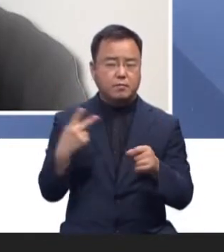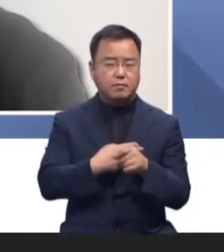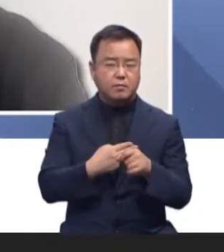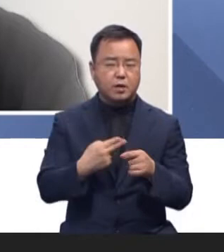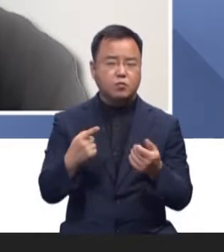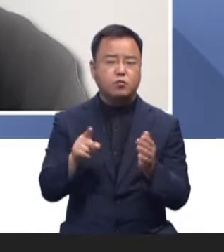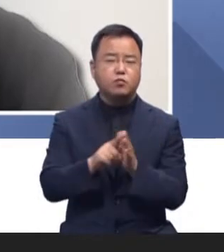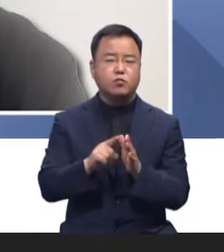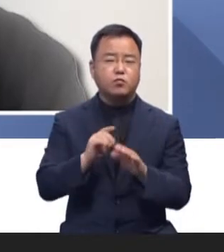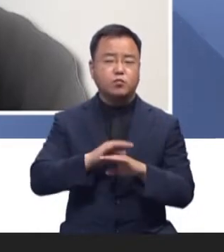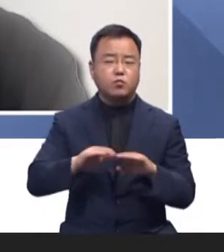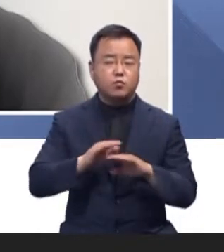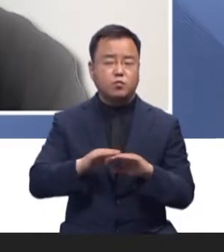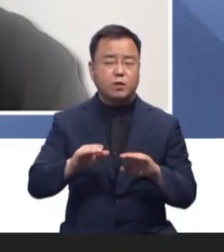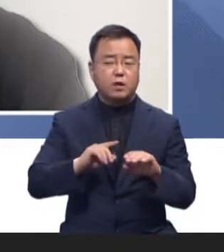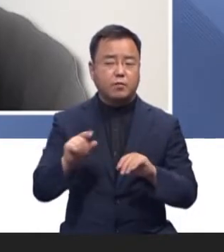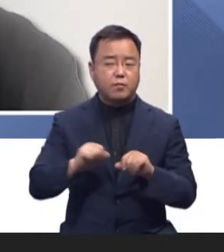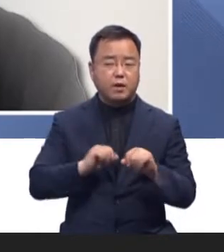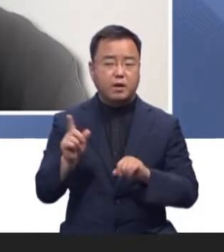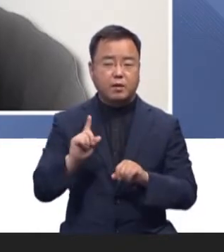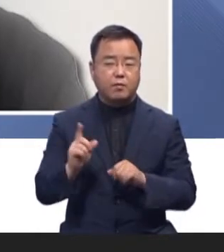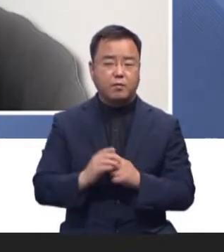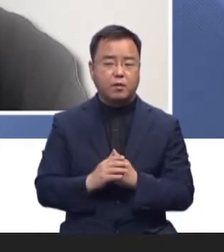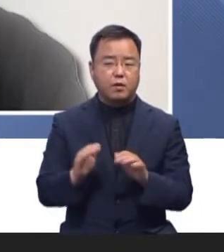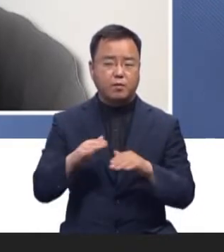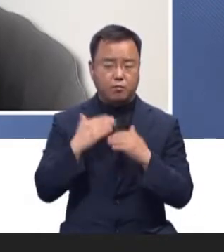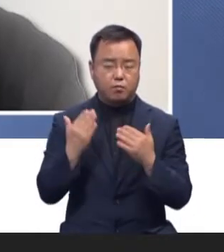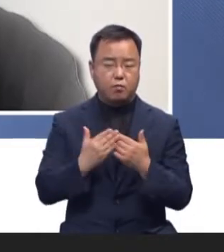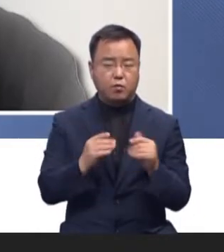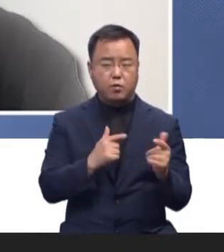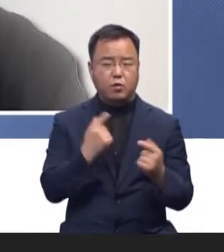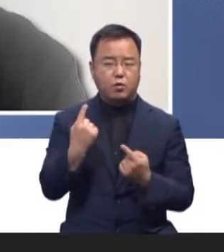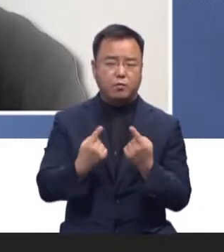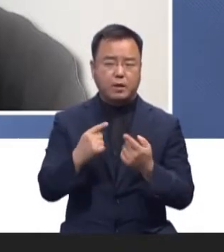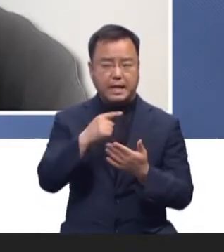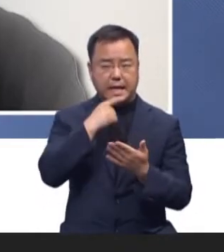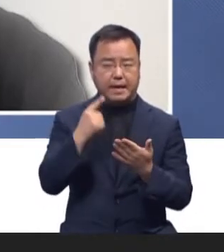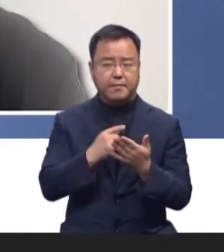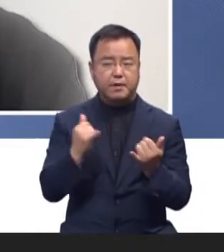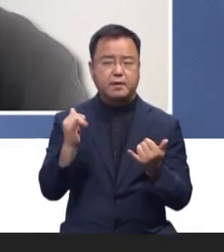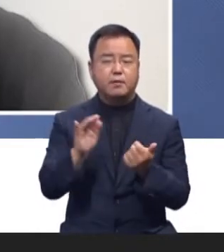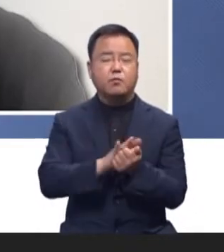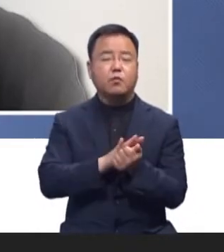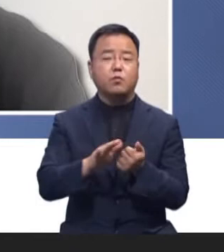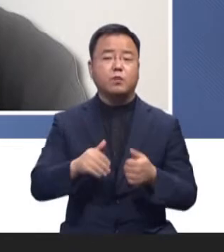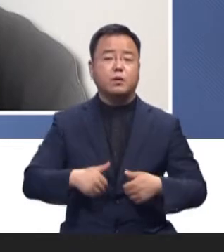될일 무엇일까요? 일단 모든 것에 앞서서 피해자 보호가 제일 중요합니다.